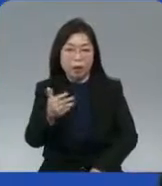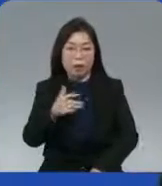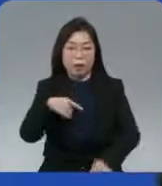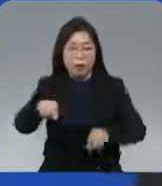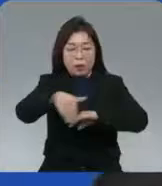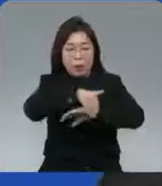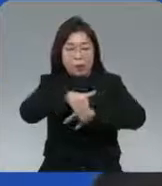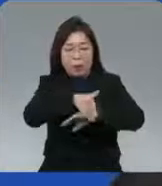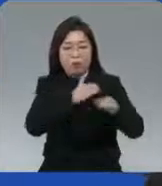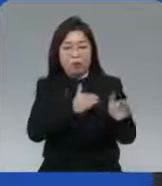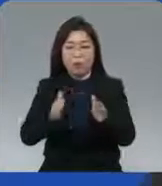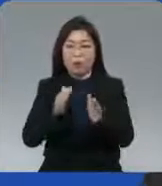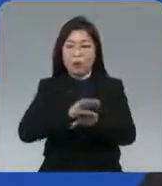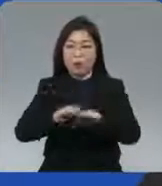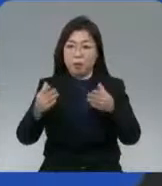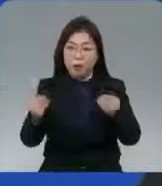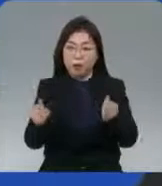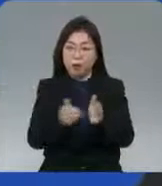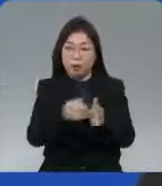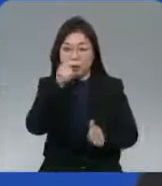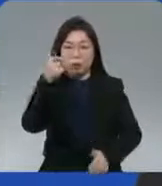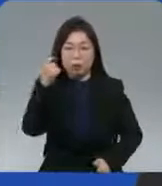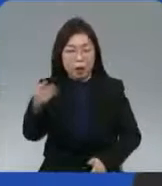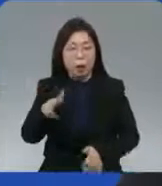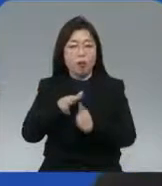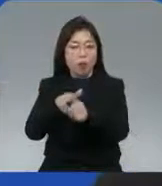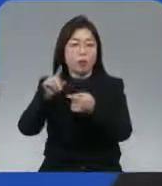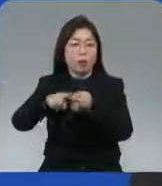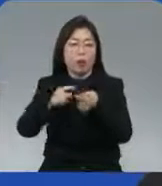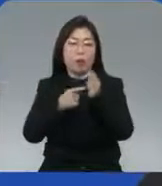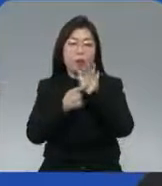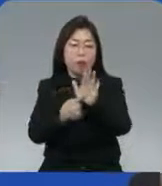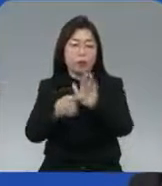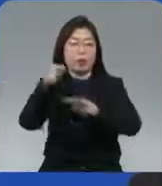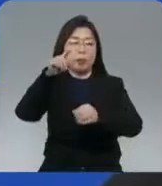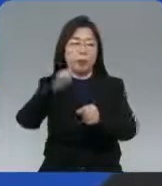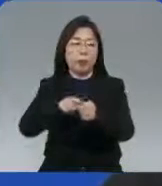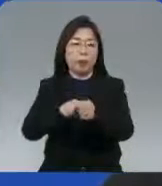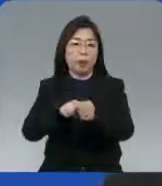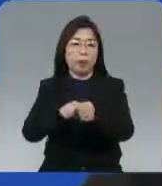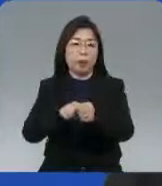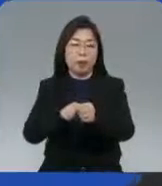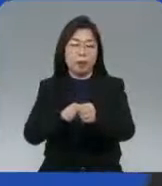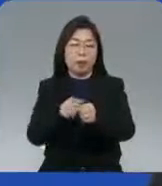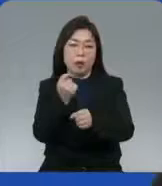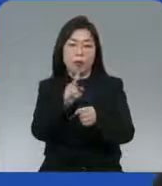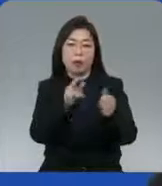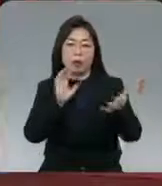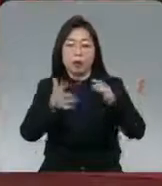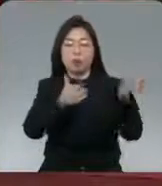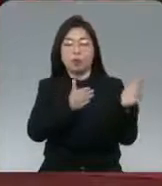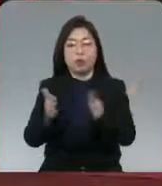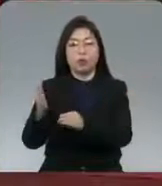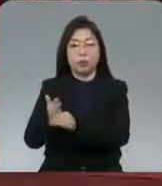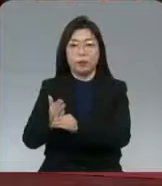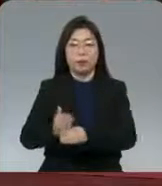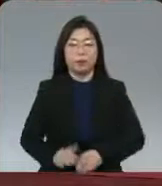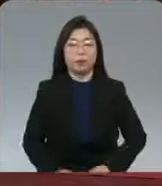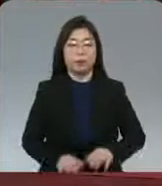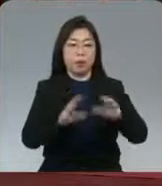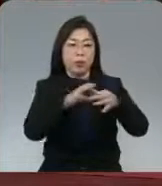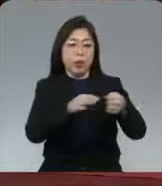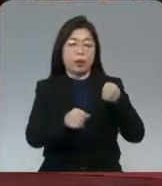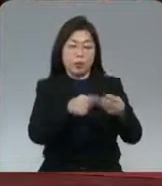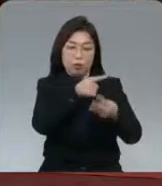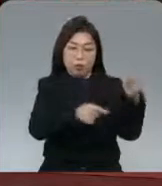lại đang vướng vào rào cản là nghi ngờ xoay quanh dự án phát triển vườn thời gian thành phố Sông Nam tỉnh công ty ứng cử viên run